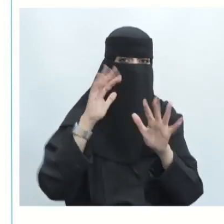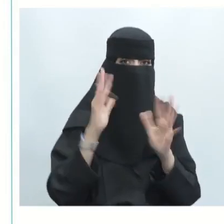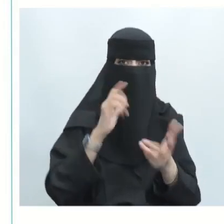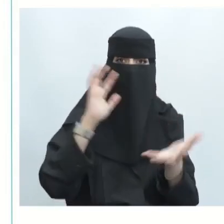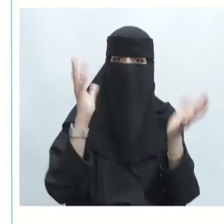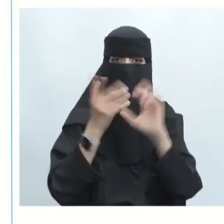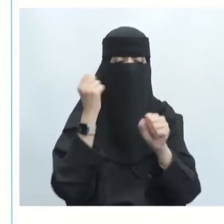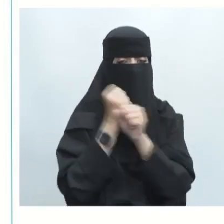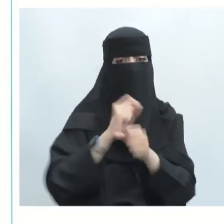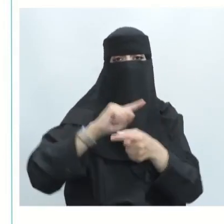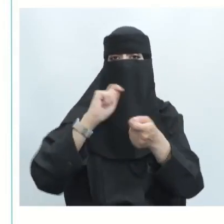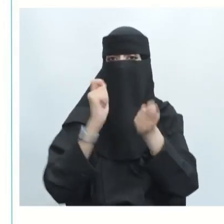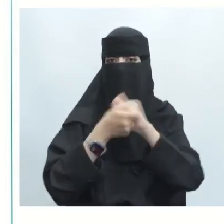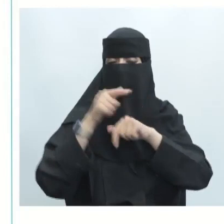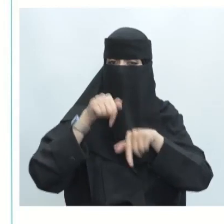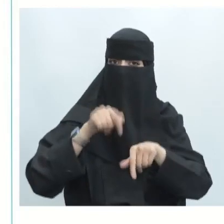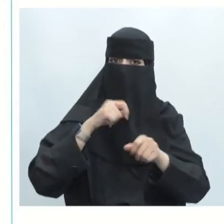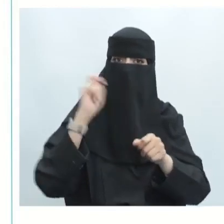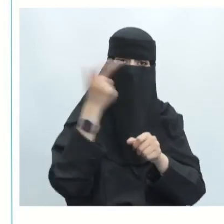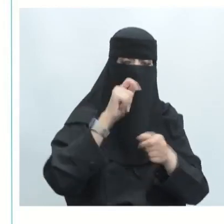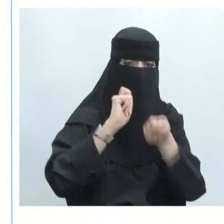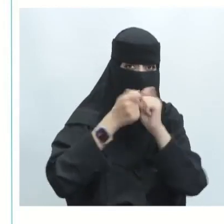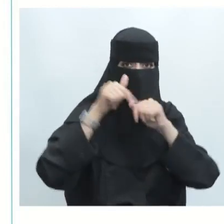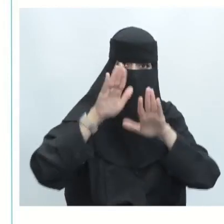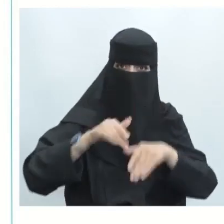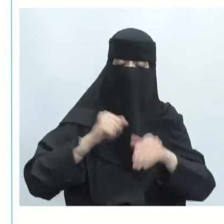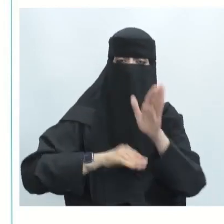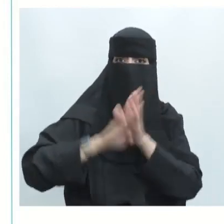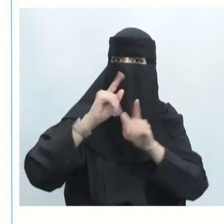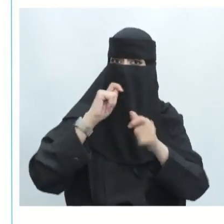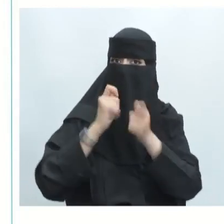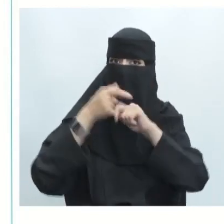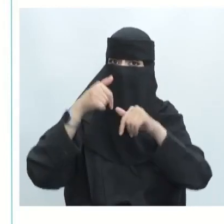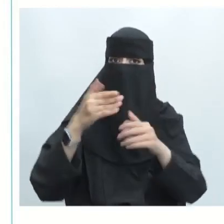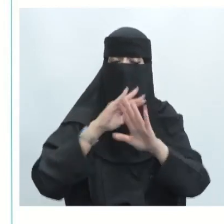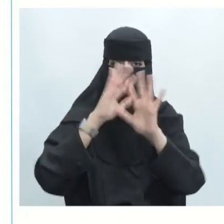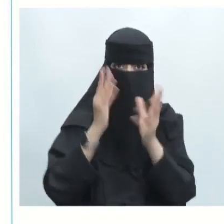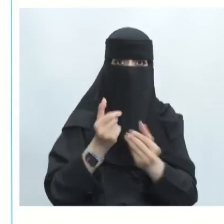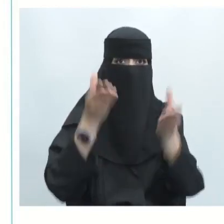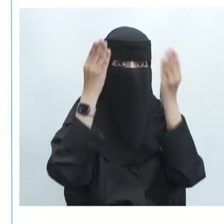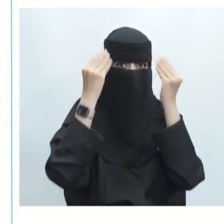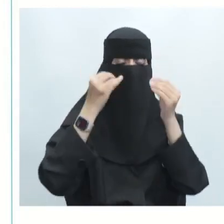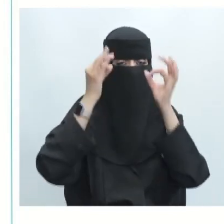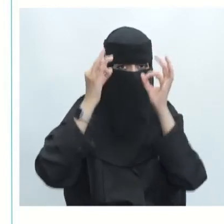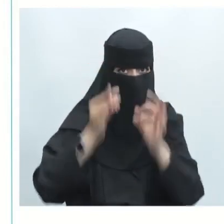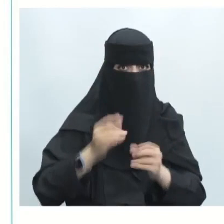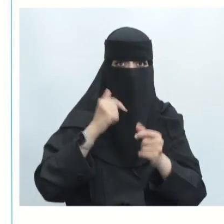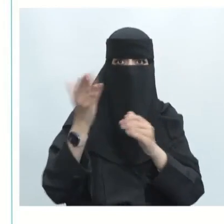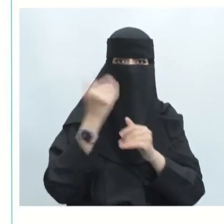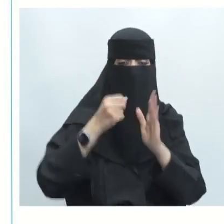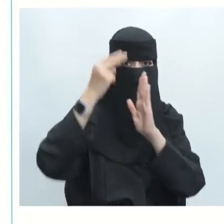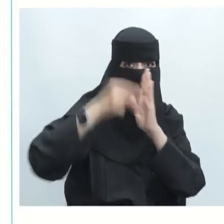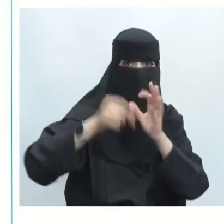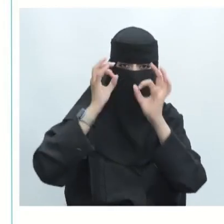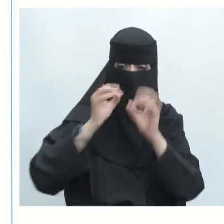تتغير وايضا الاحداث تتغير ولكن كلما كانت المعلومات دقيقه كلما كان القرار قريب